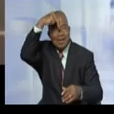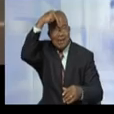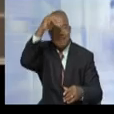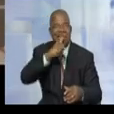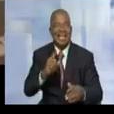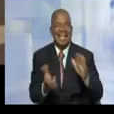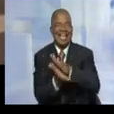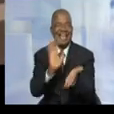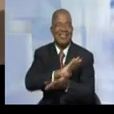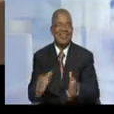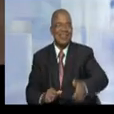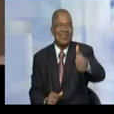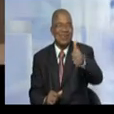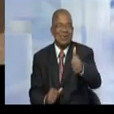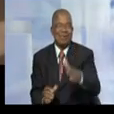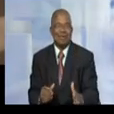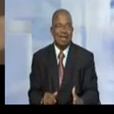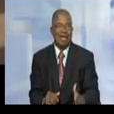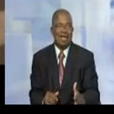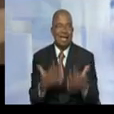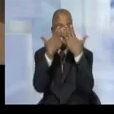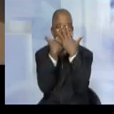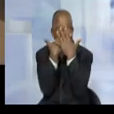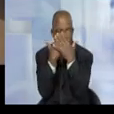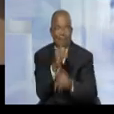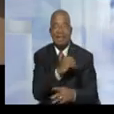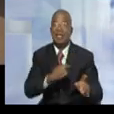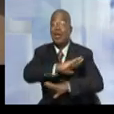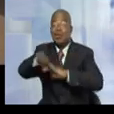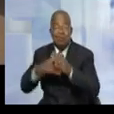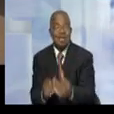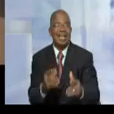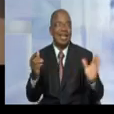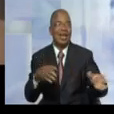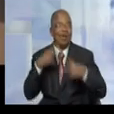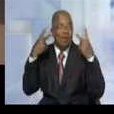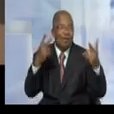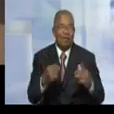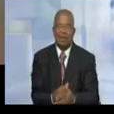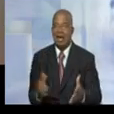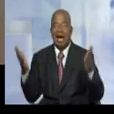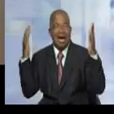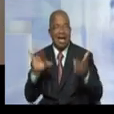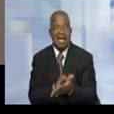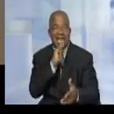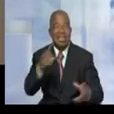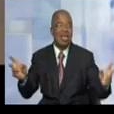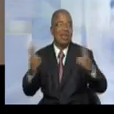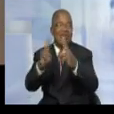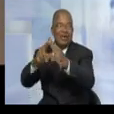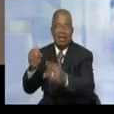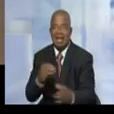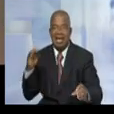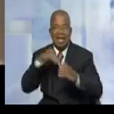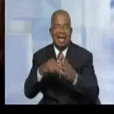de réjouissance, symbole de l'unité, résume l'aspiration des 60 000 habitants composés en majorité de Gouro, Baoulé,